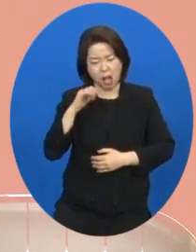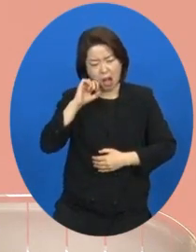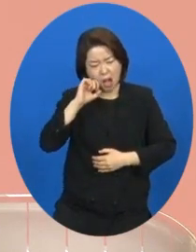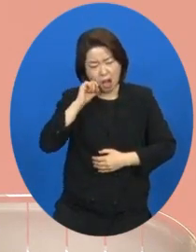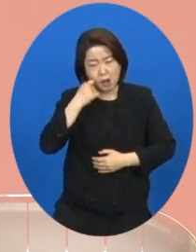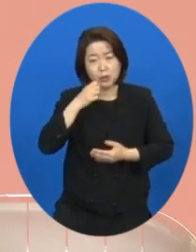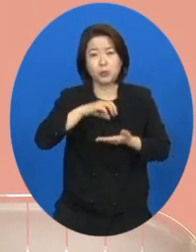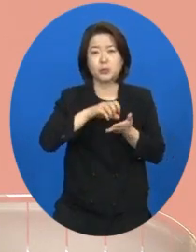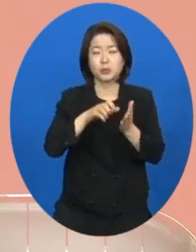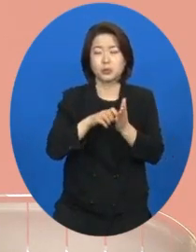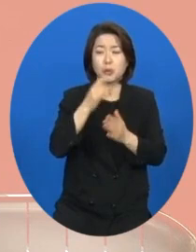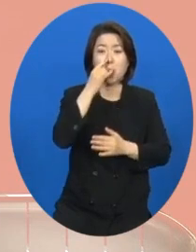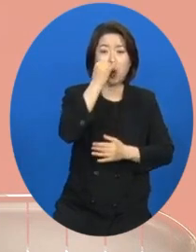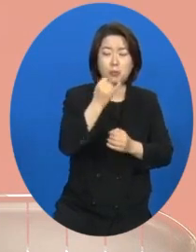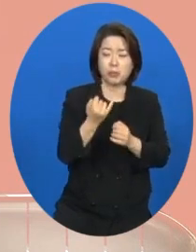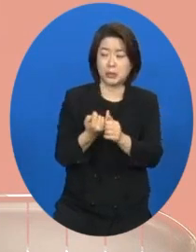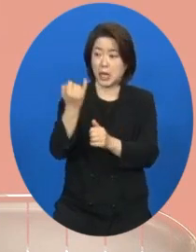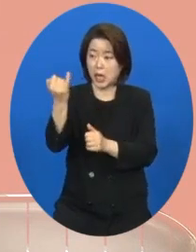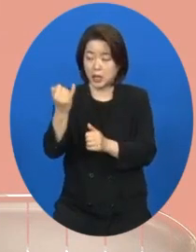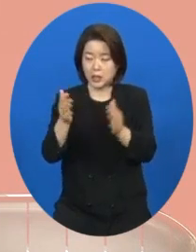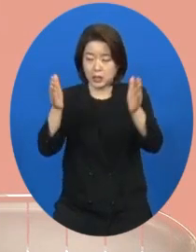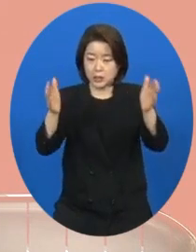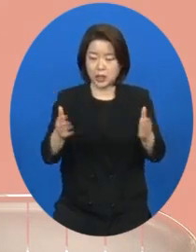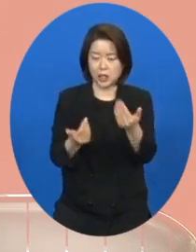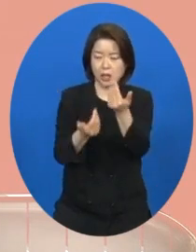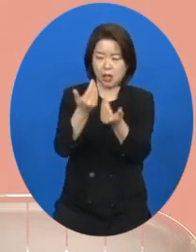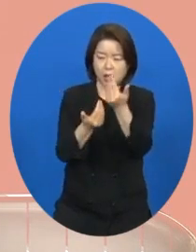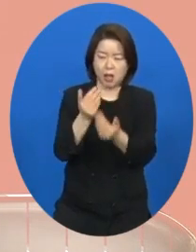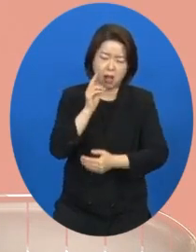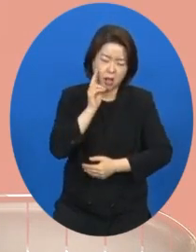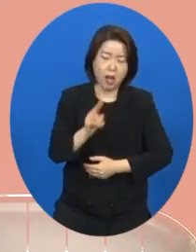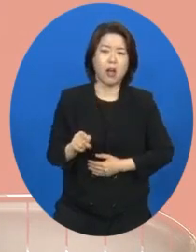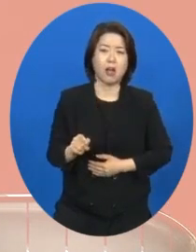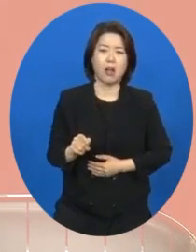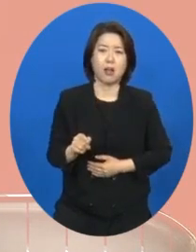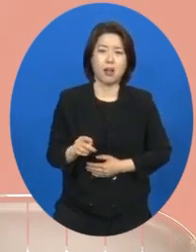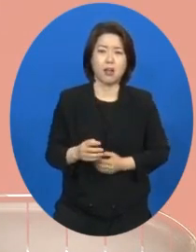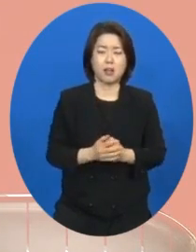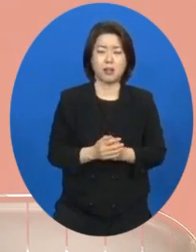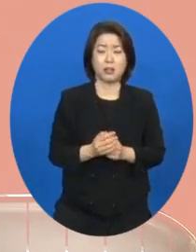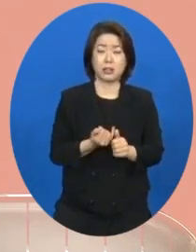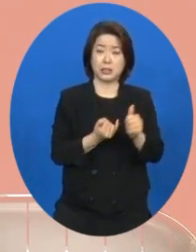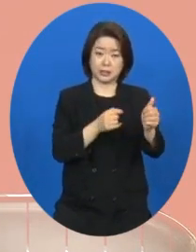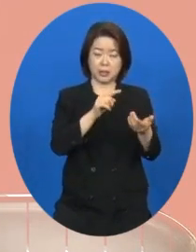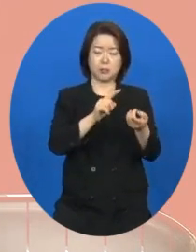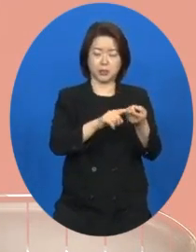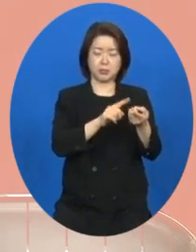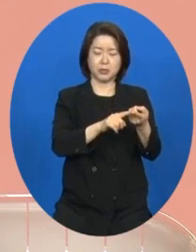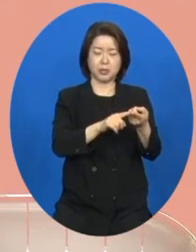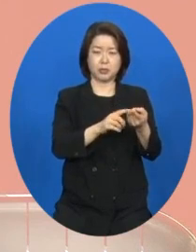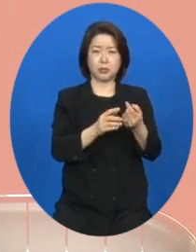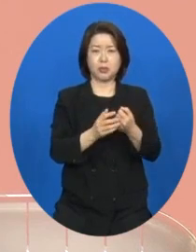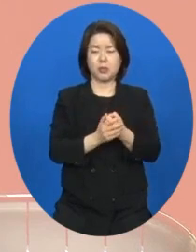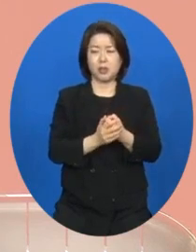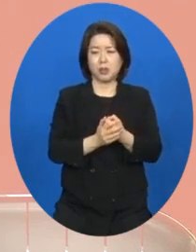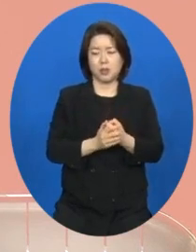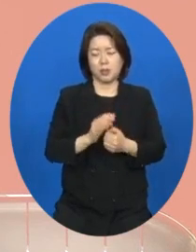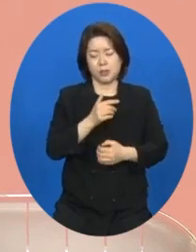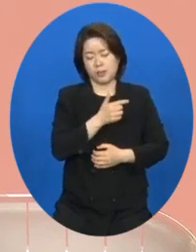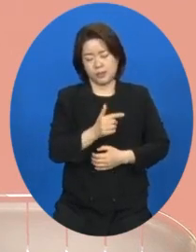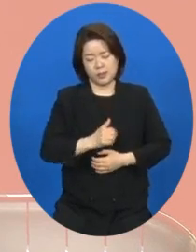이제 어머니와 아내 사이에 갈등이 깊어졌습니다. 남편은 남편대로 대단히 화가